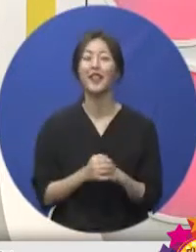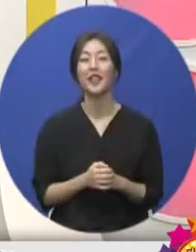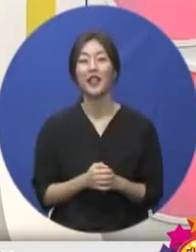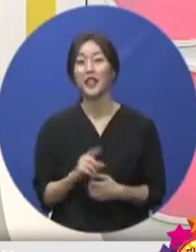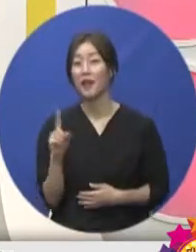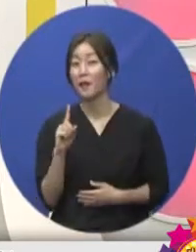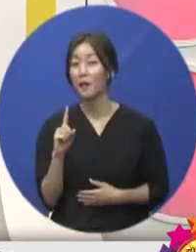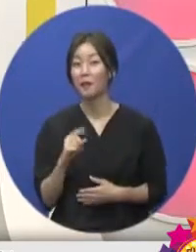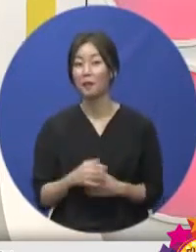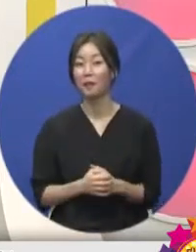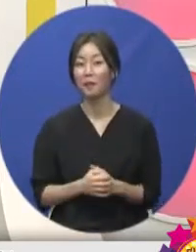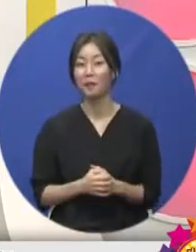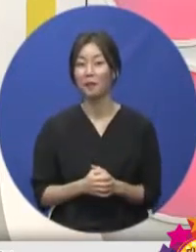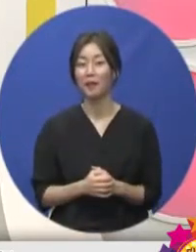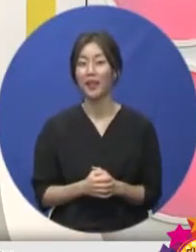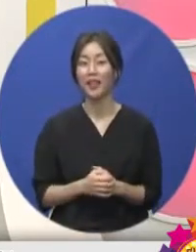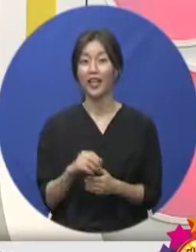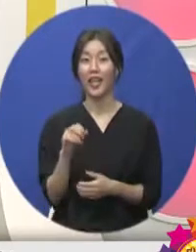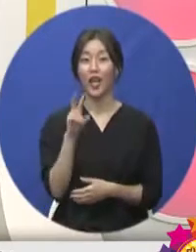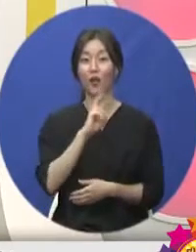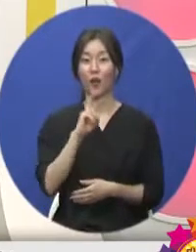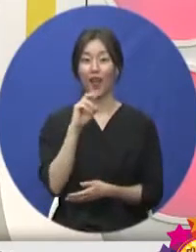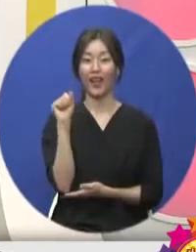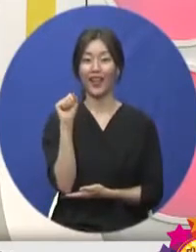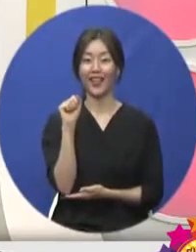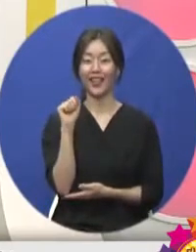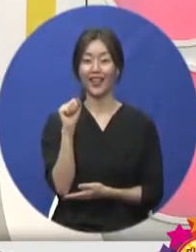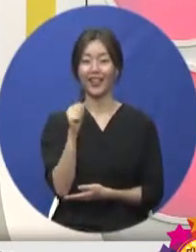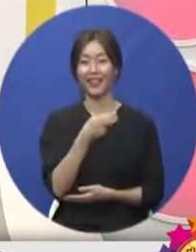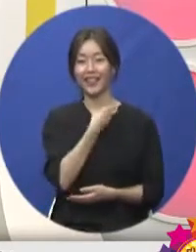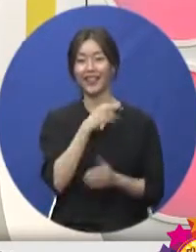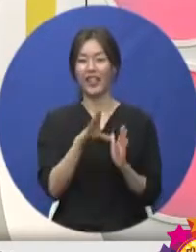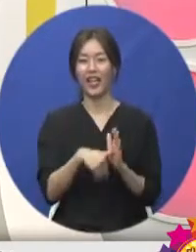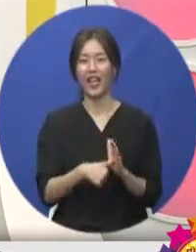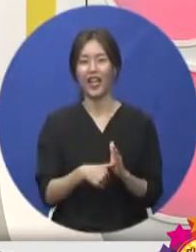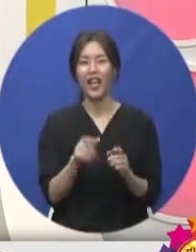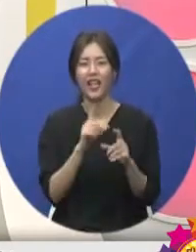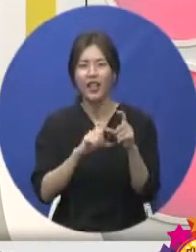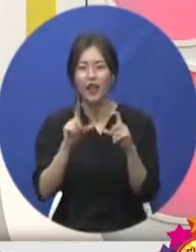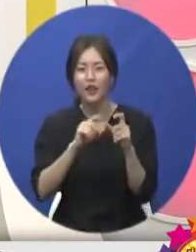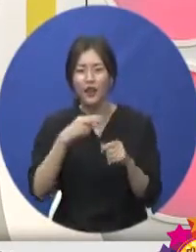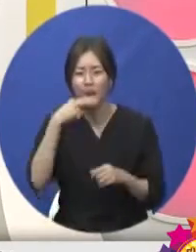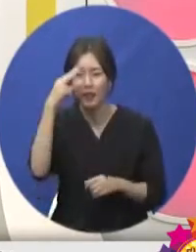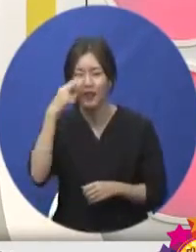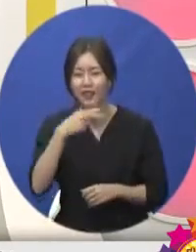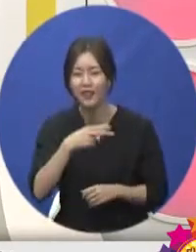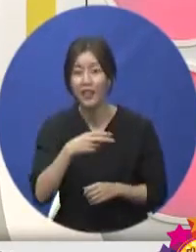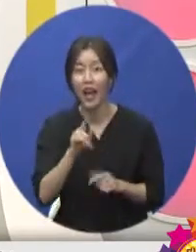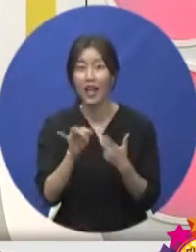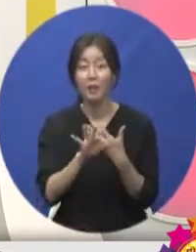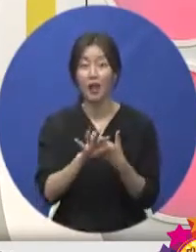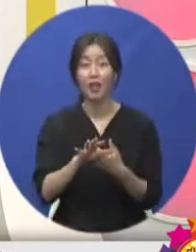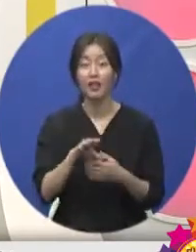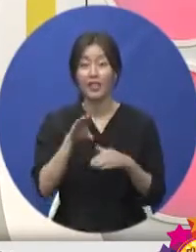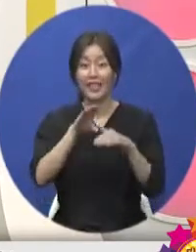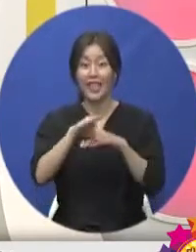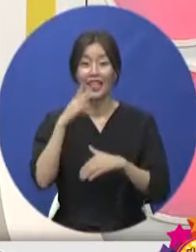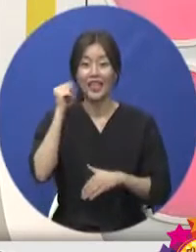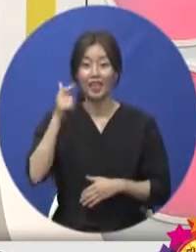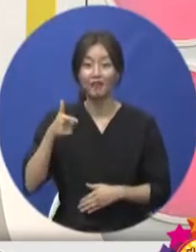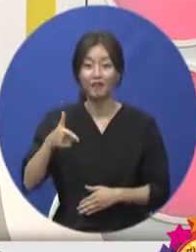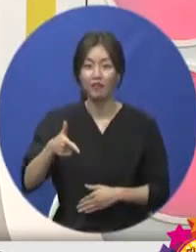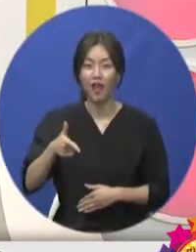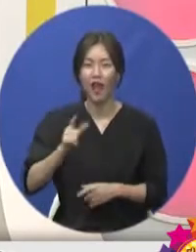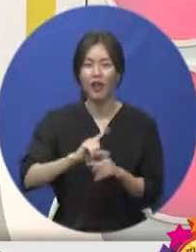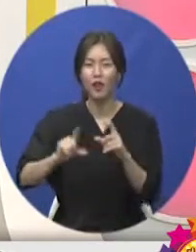더더더는요. 그 음주운전 단속하신 분들이 더더더더더더더 이러고 싶어. 주유소에 가면은 주유 얼마 넣을까요? 넣고